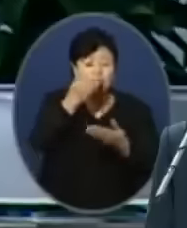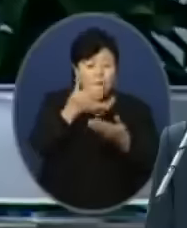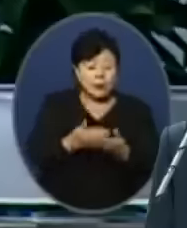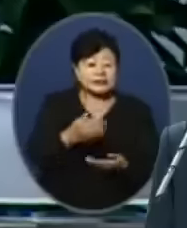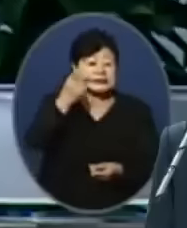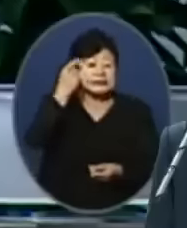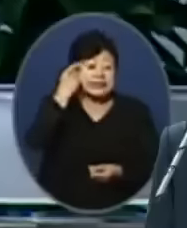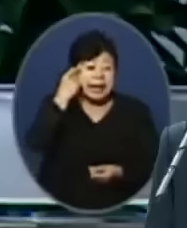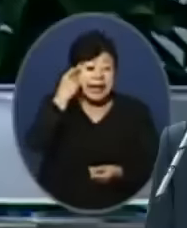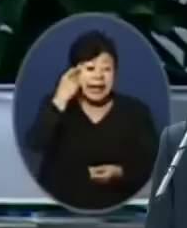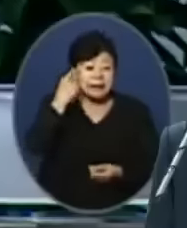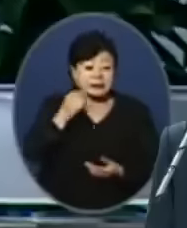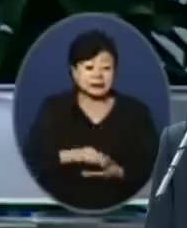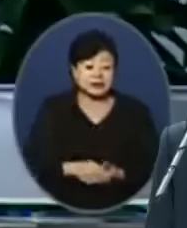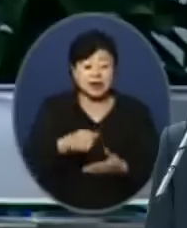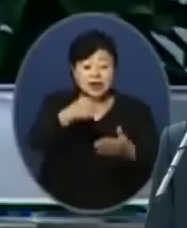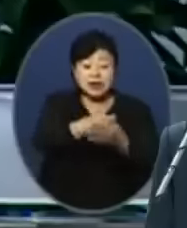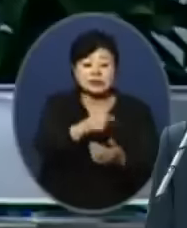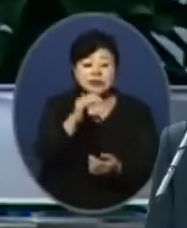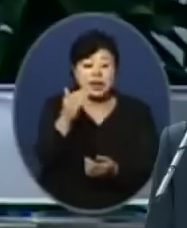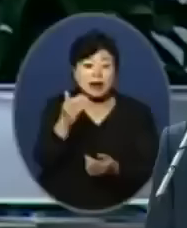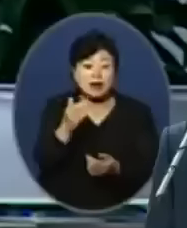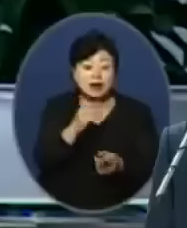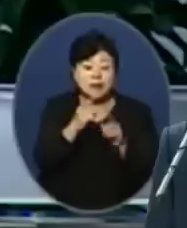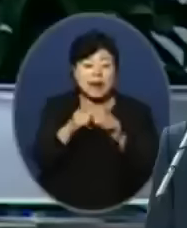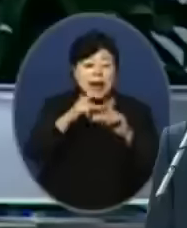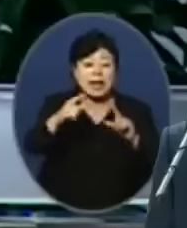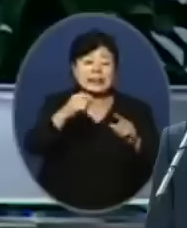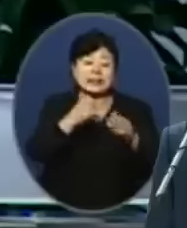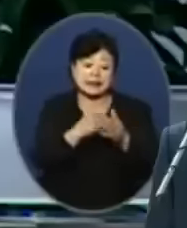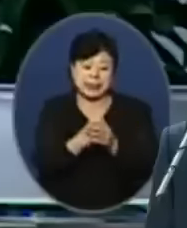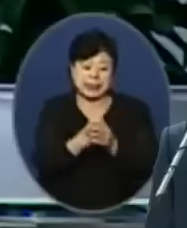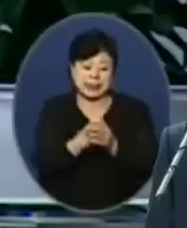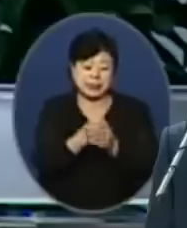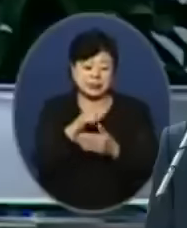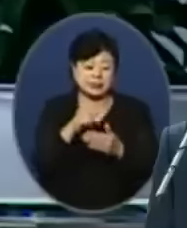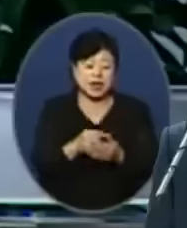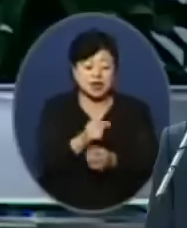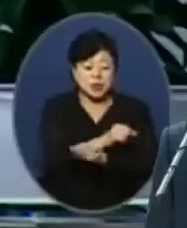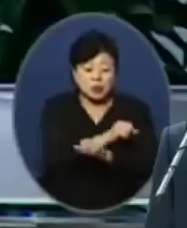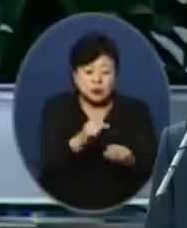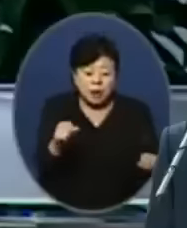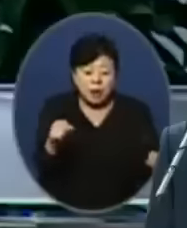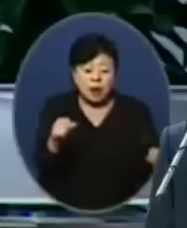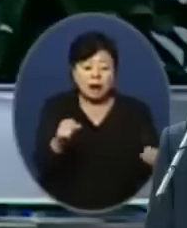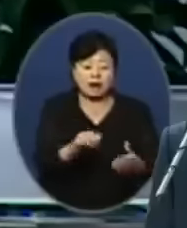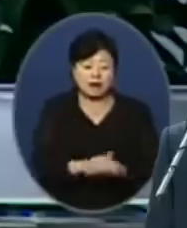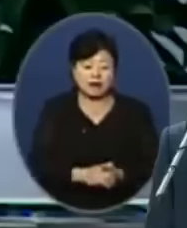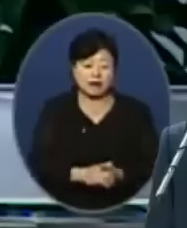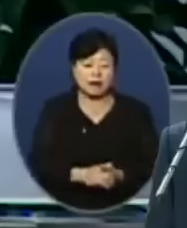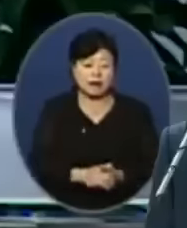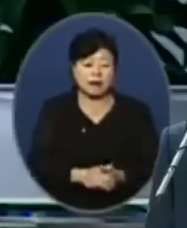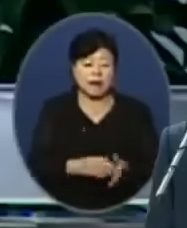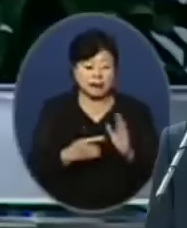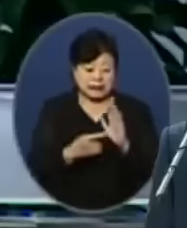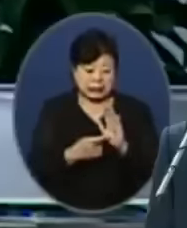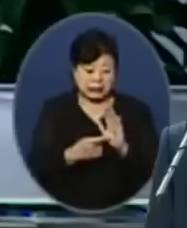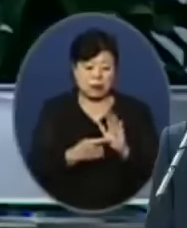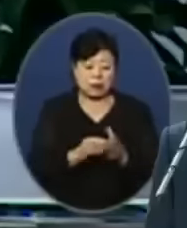축복받는 생각으로 딱 결정이 되는 것입니다. 그 말을 했기 때문에 여러분 속에서 용서의 역사가